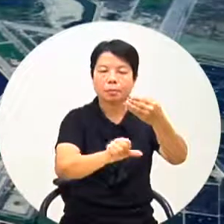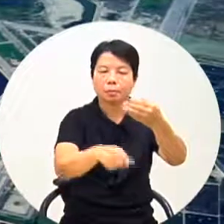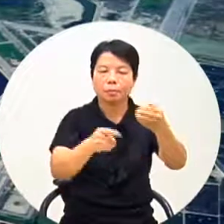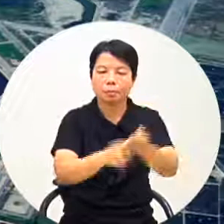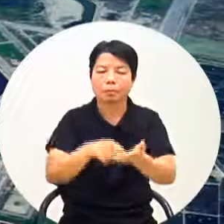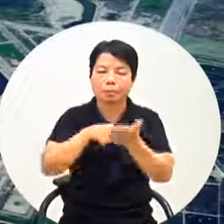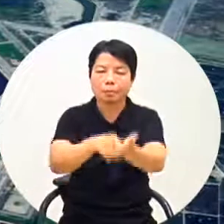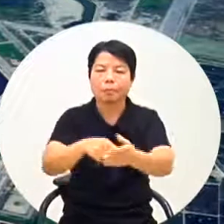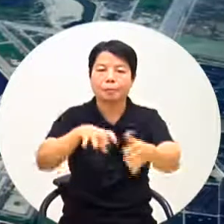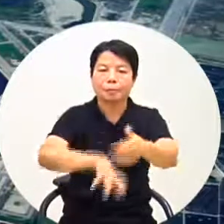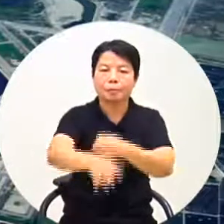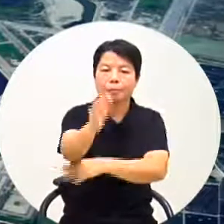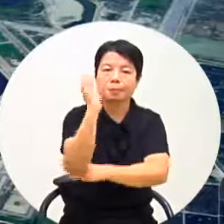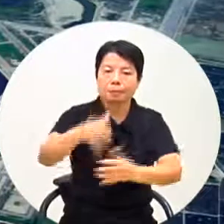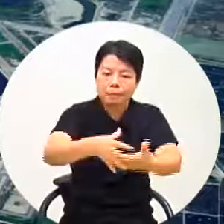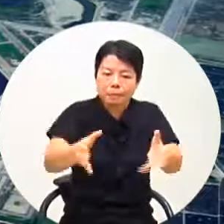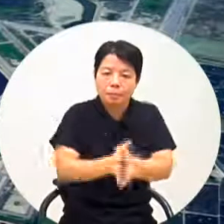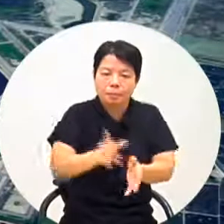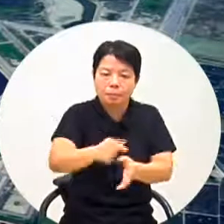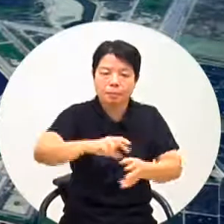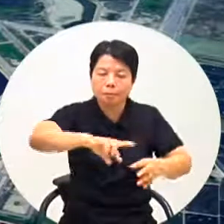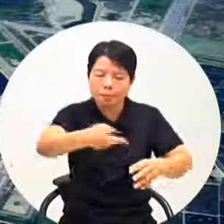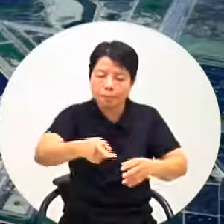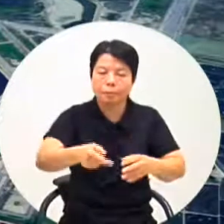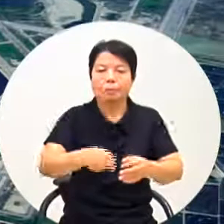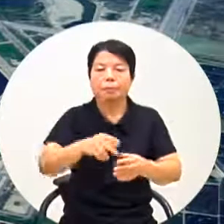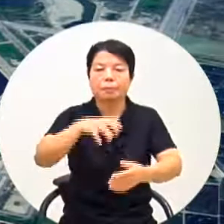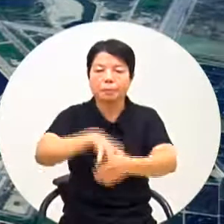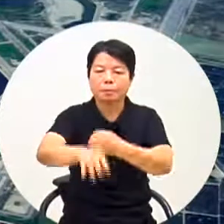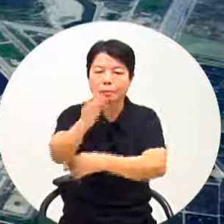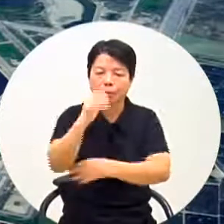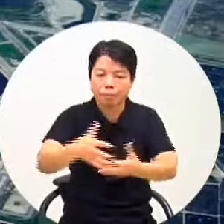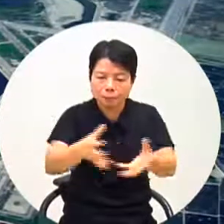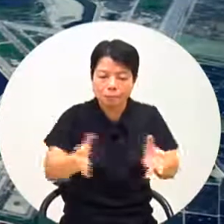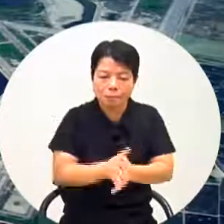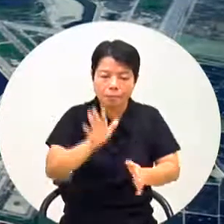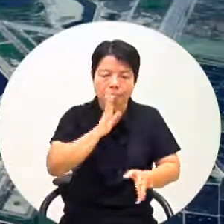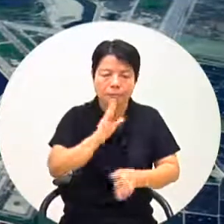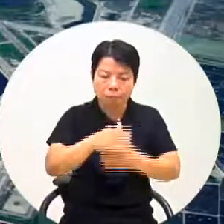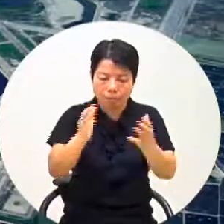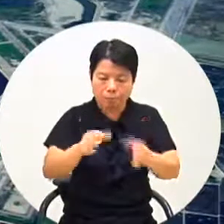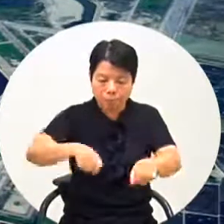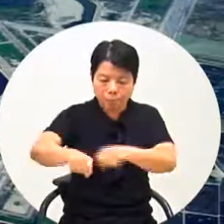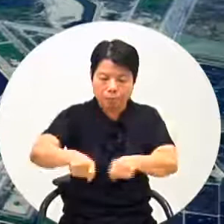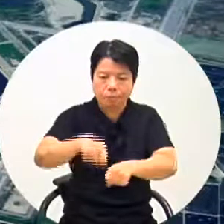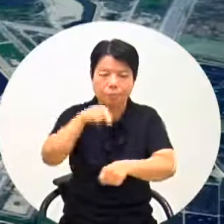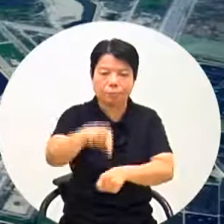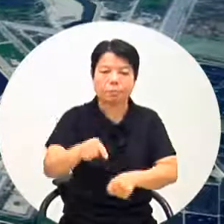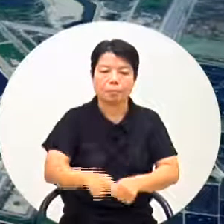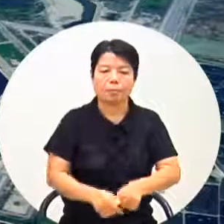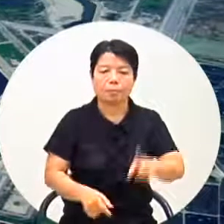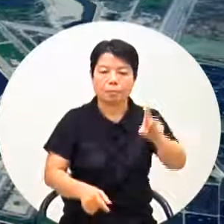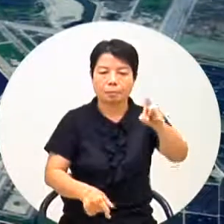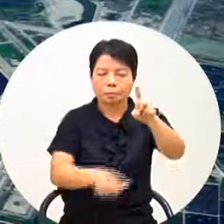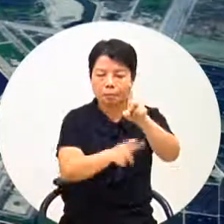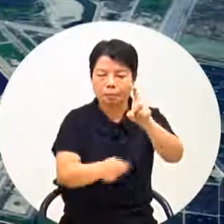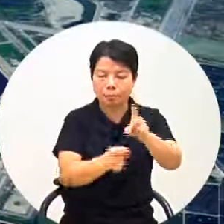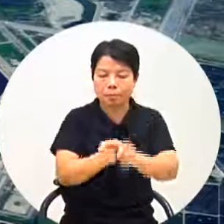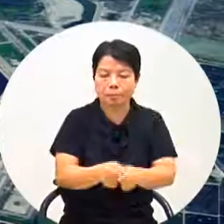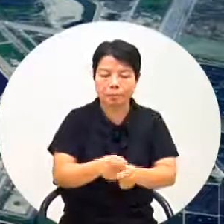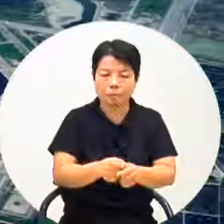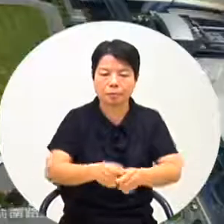那该部刻在办理核定并转内政部核备作业当中呢，这是整个计划。那因此呢，我们预计在11月来发布来实